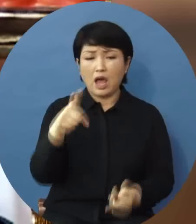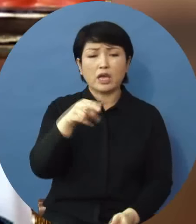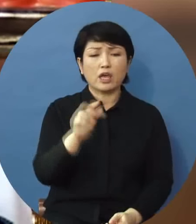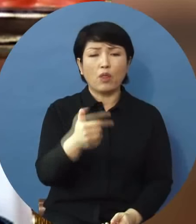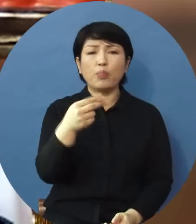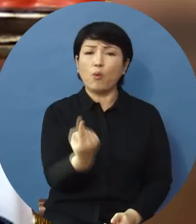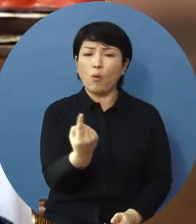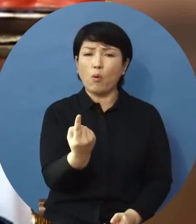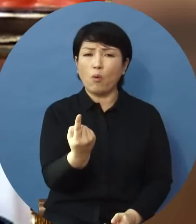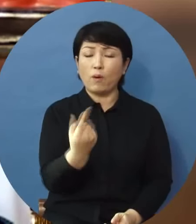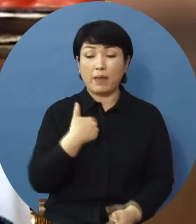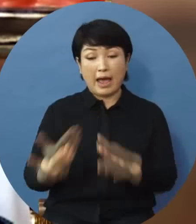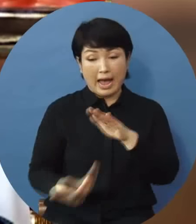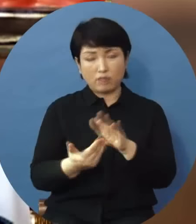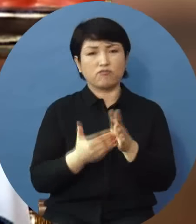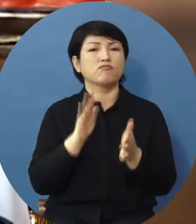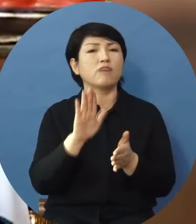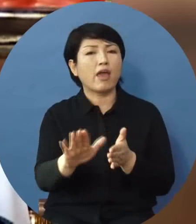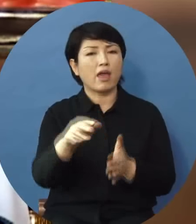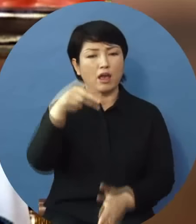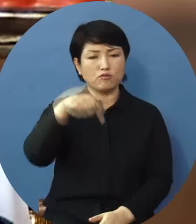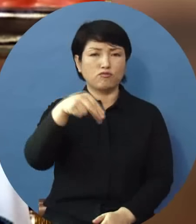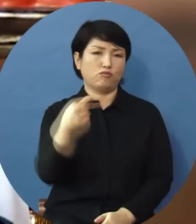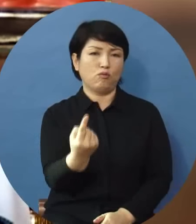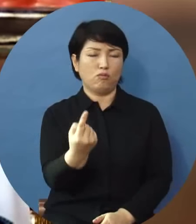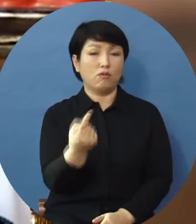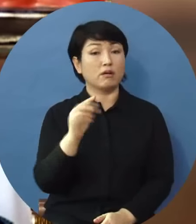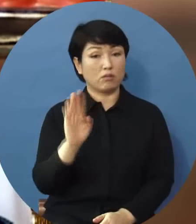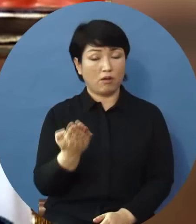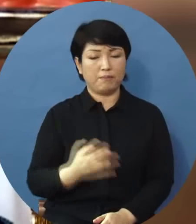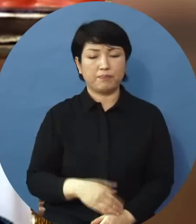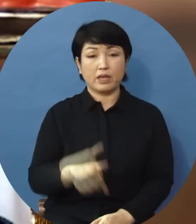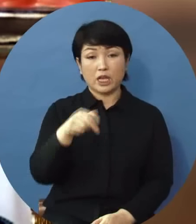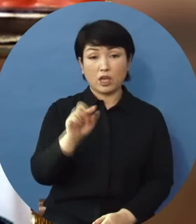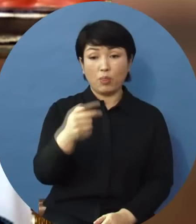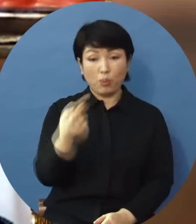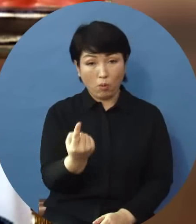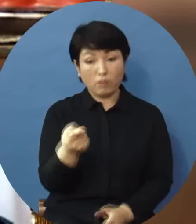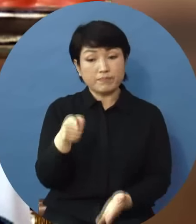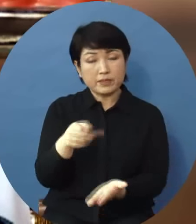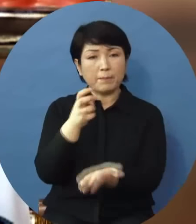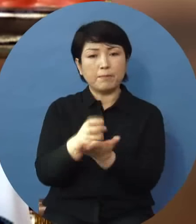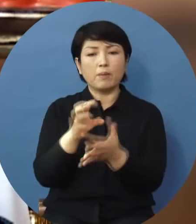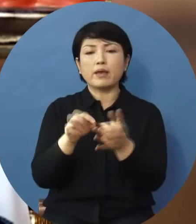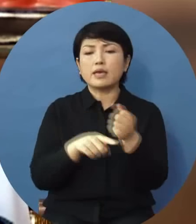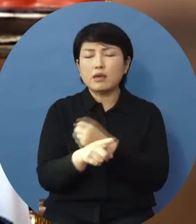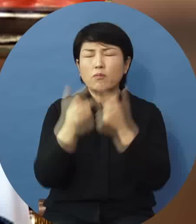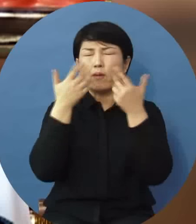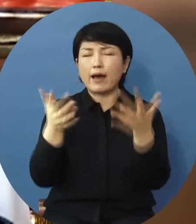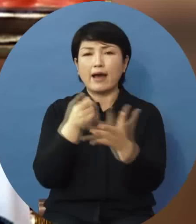견도가 얻어진 다음부터를 수도라고 한다. 견도는 법의 이치를 확연히 알아차린